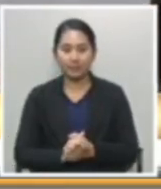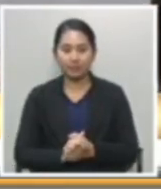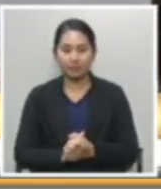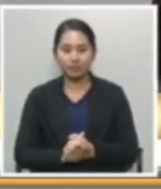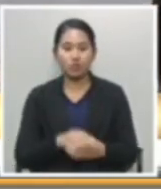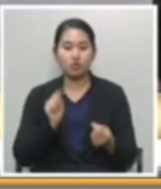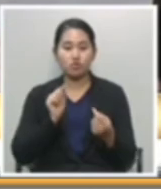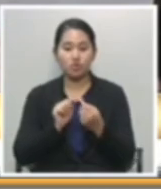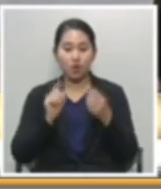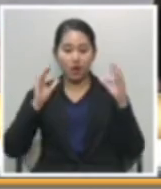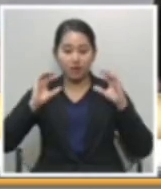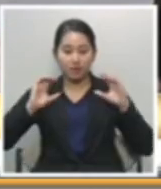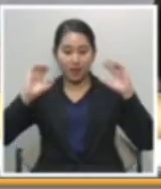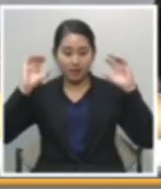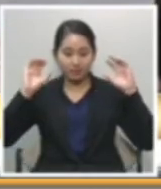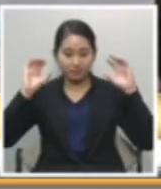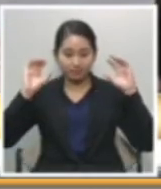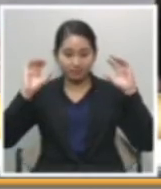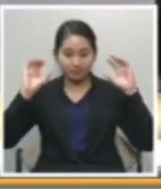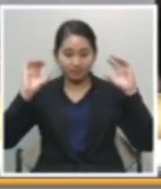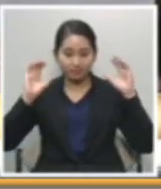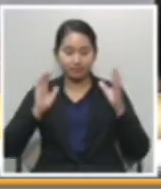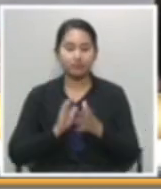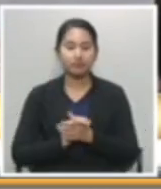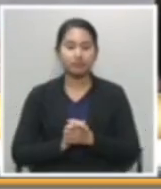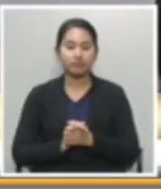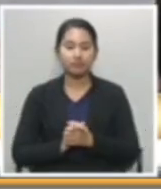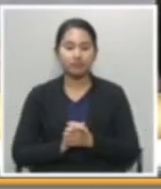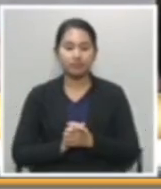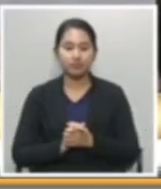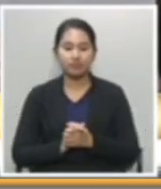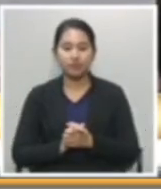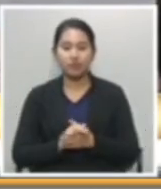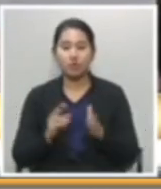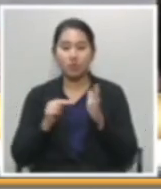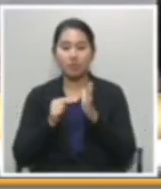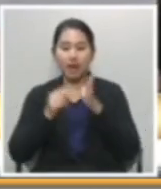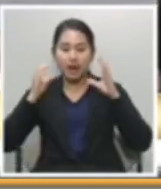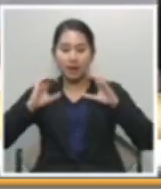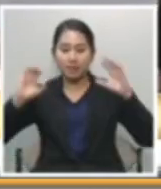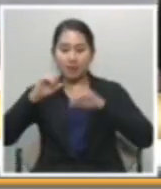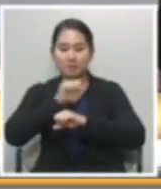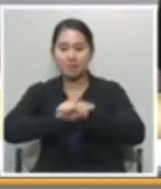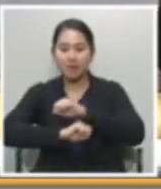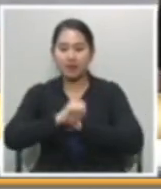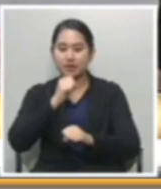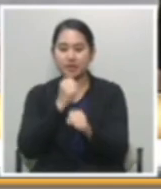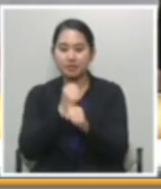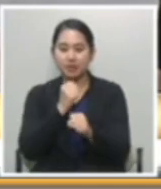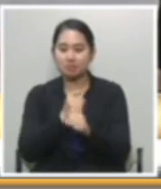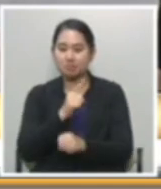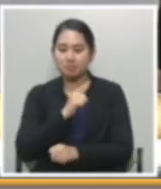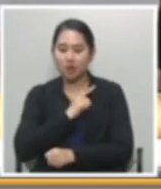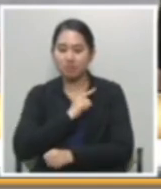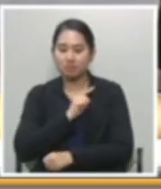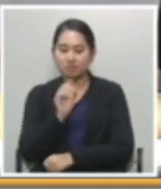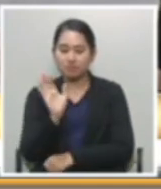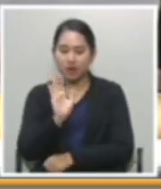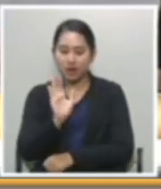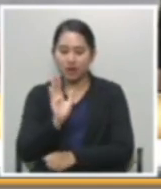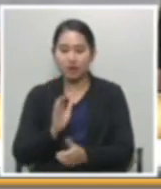ของรัฐบาลเนี่ยยังเป็นรัฐบาลที่ไม่สามารถปฏิบัติหน้าที่ได้แต่สำหรับเรื่องพระราชกำ